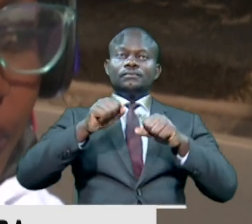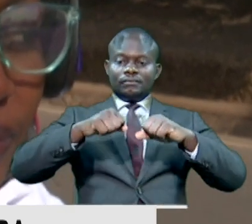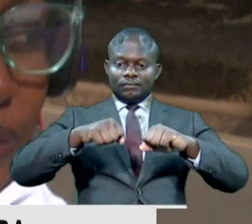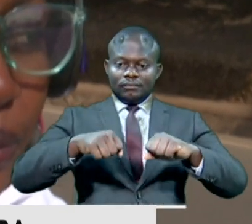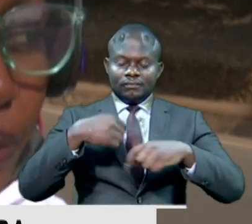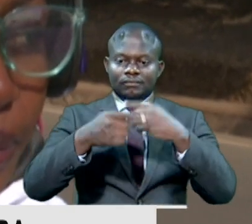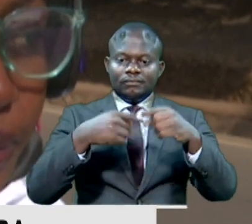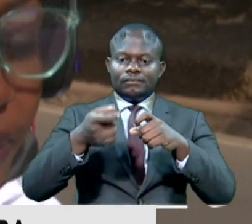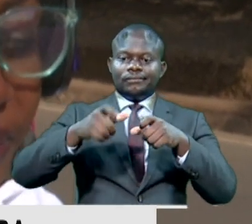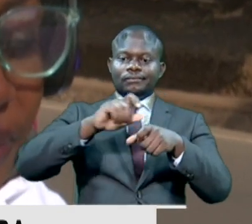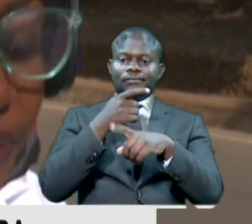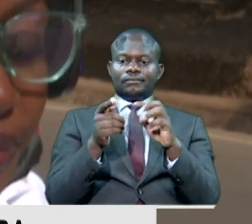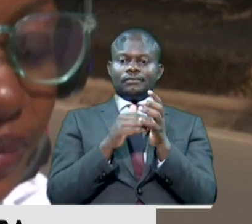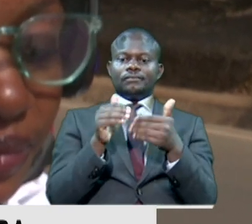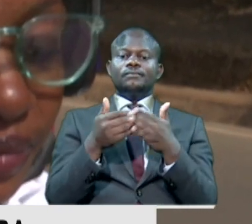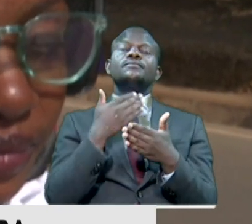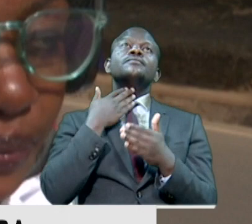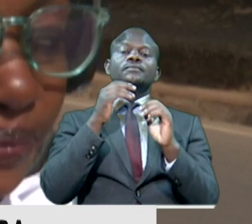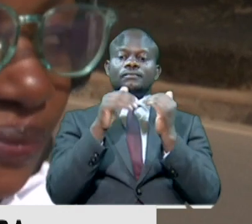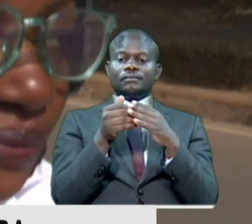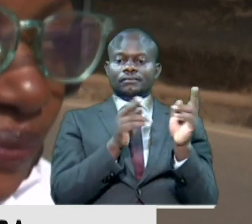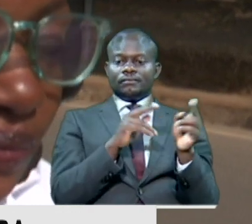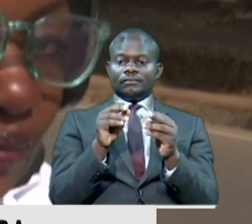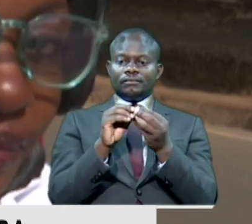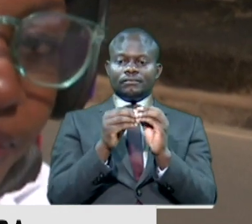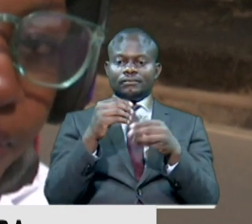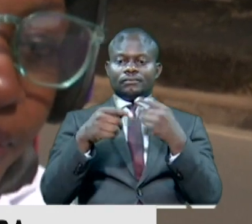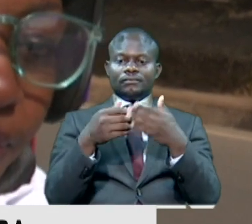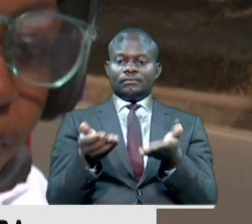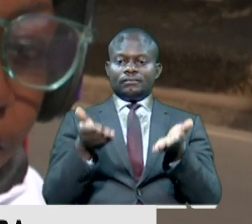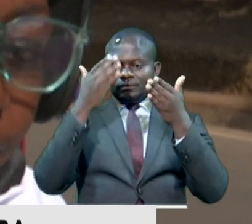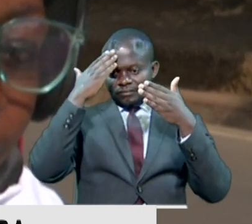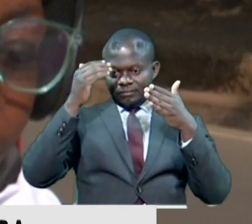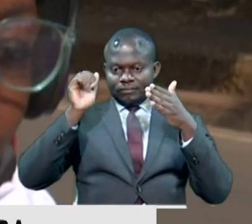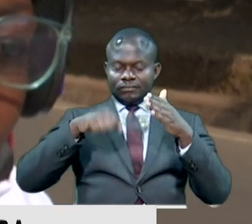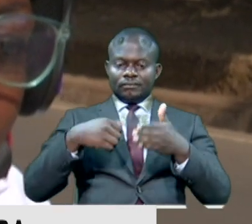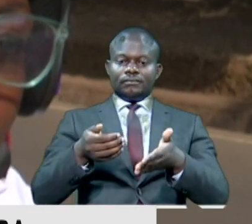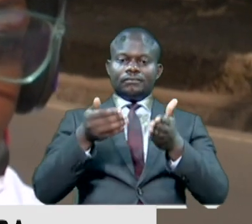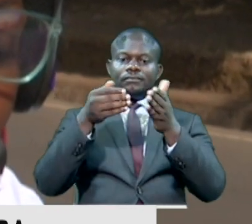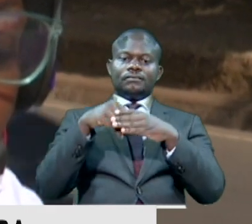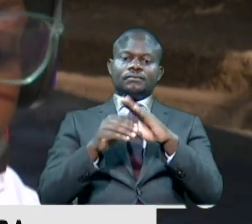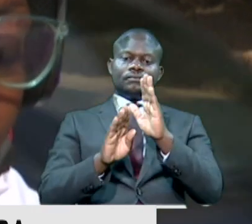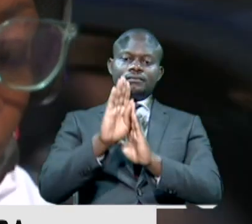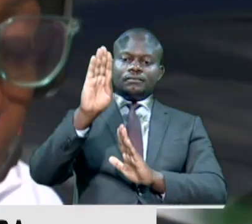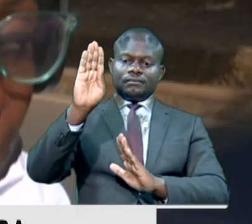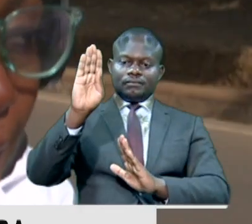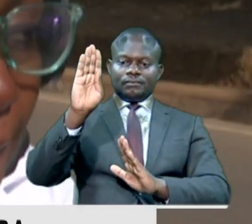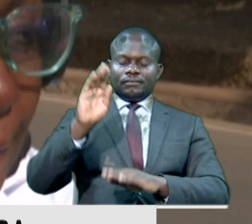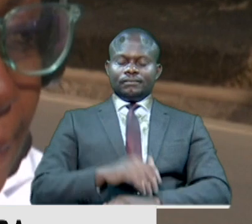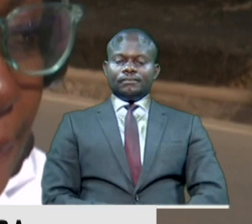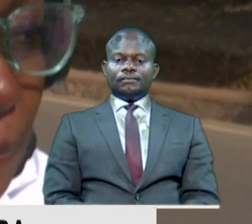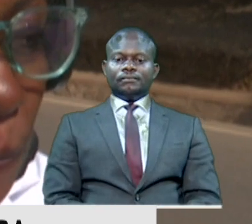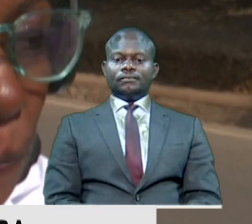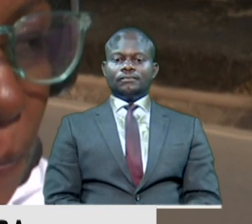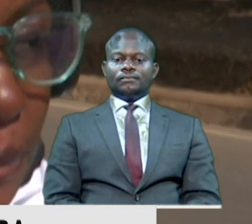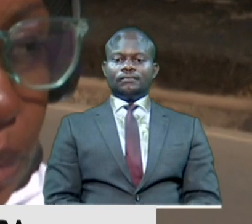moto bakomeje kwiyongera bifuza ko n'ubundi umubare wakomeza kuzamuka kugira ngo bakomeze kuzamurana mu iterambere